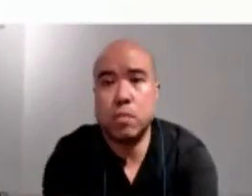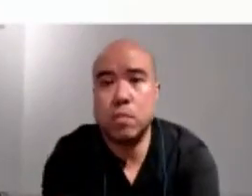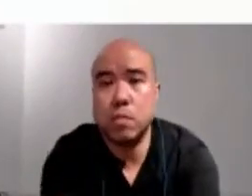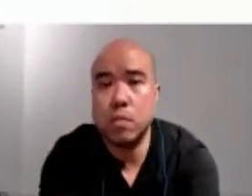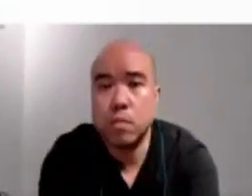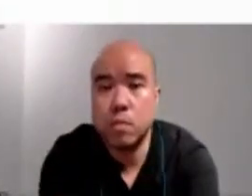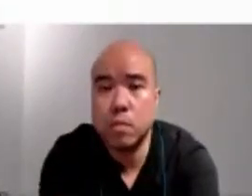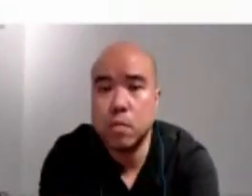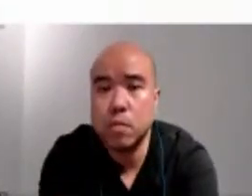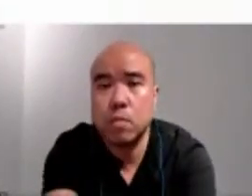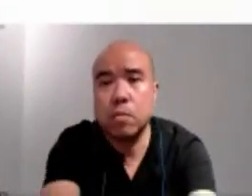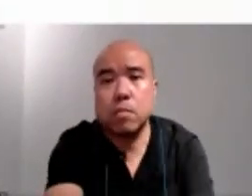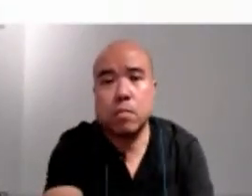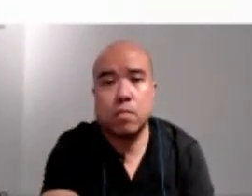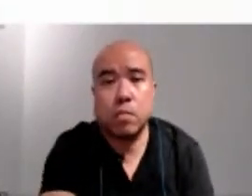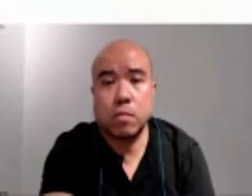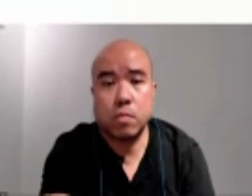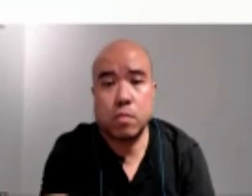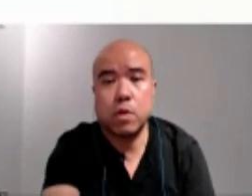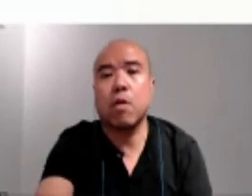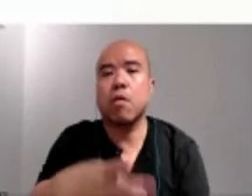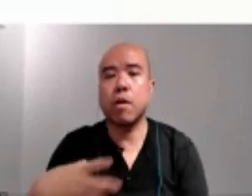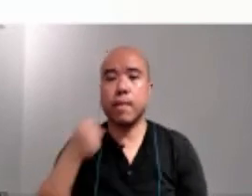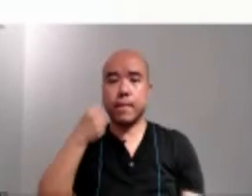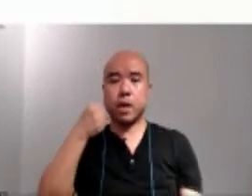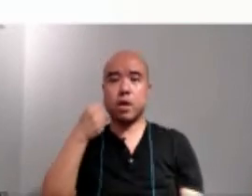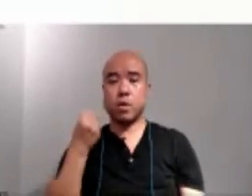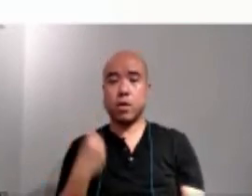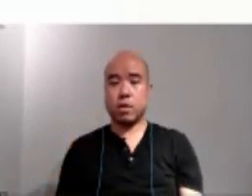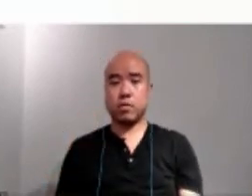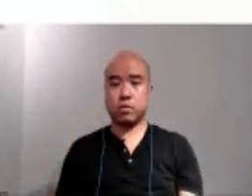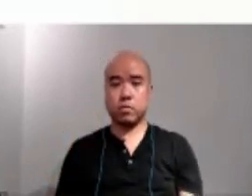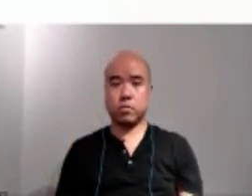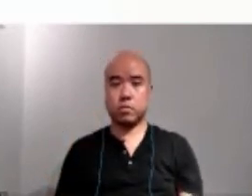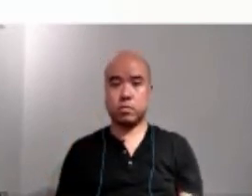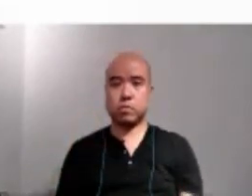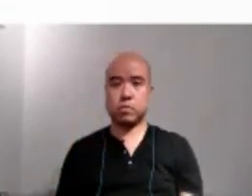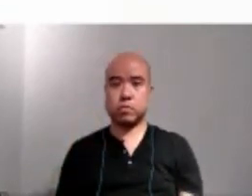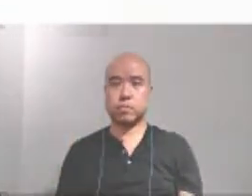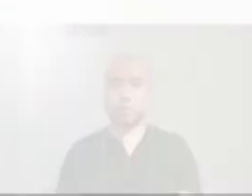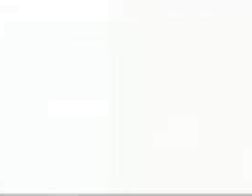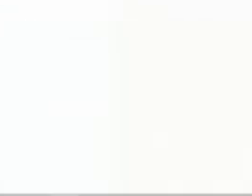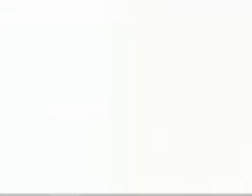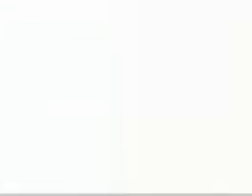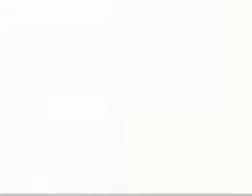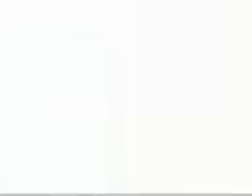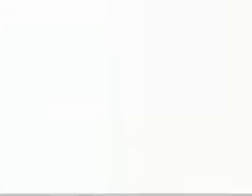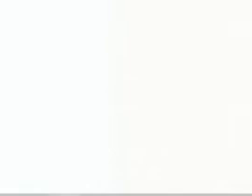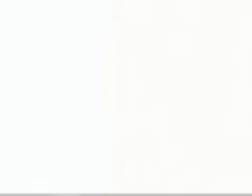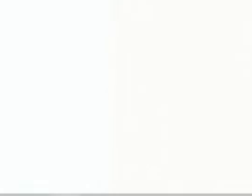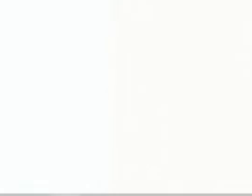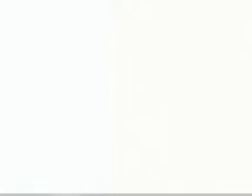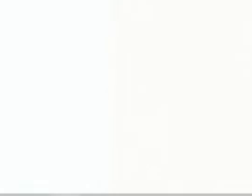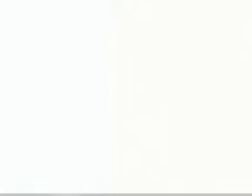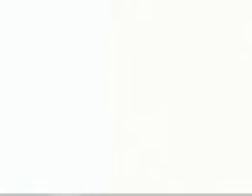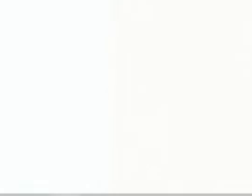不是 Empower 是最多的，最多的。好啊，这幅好啦，这个就是